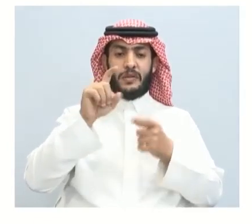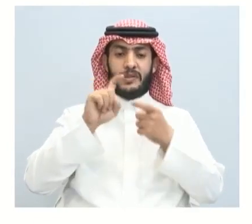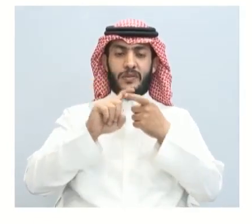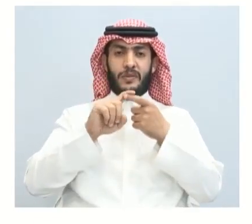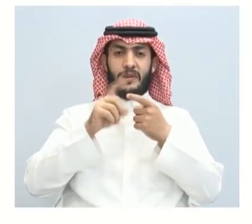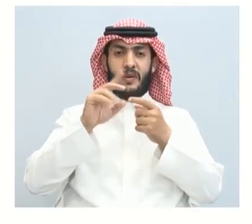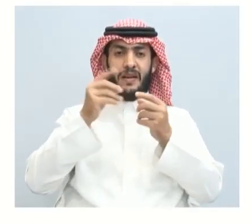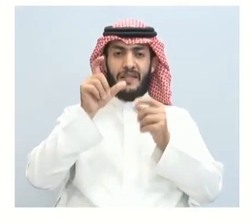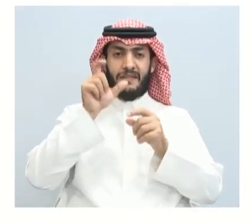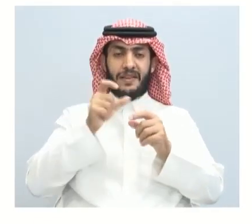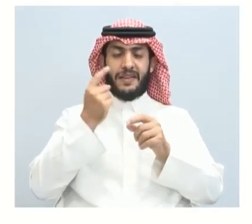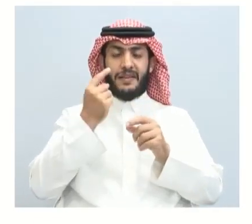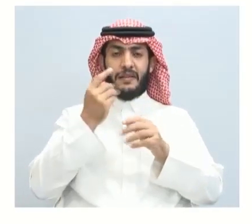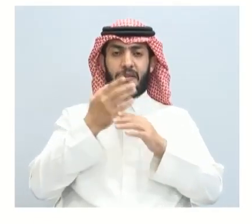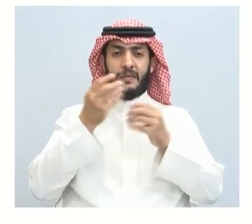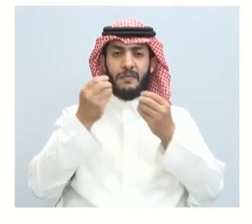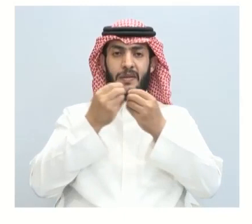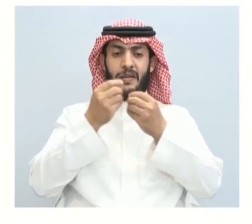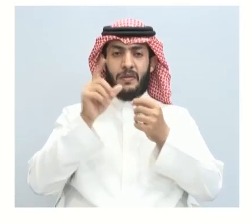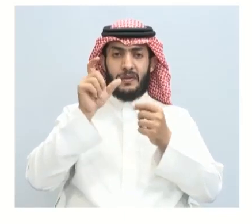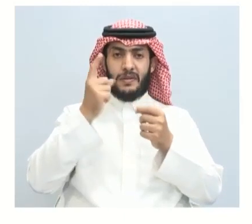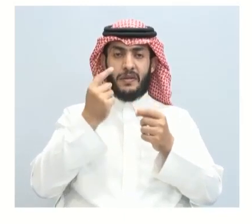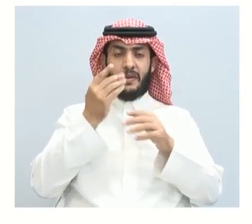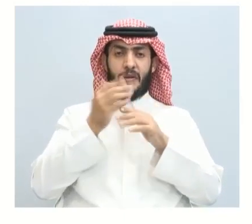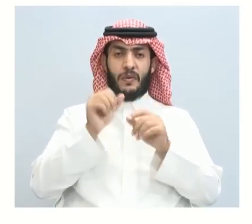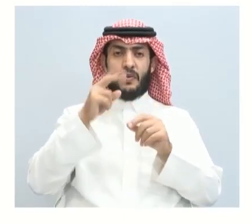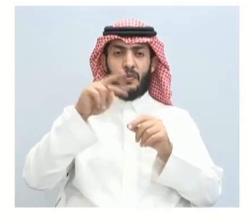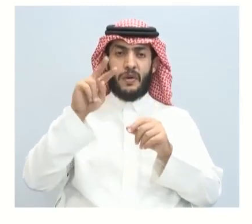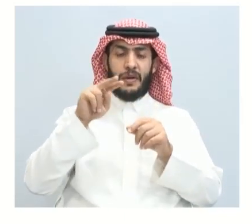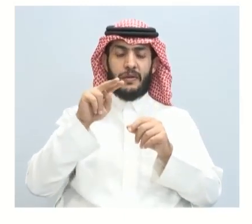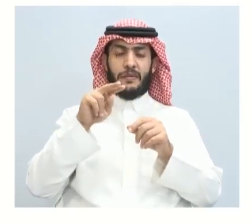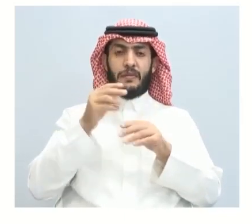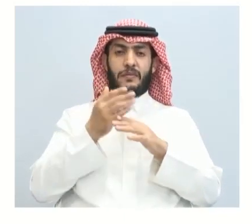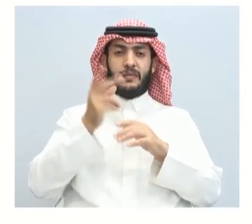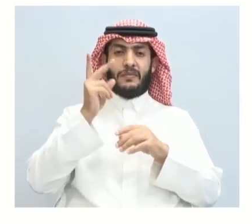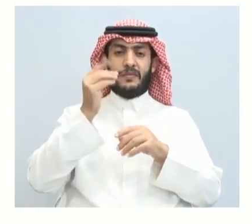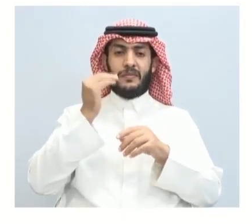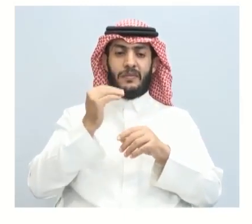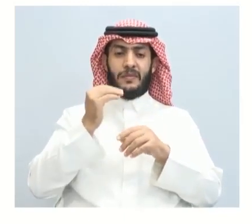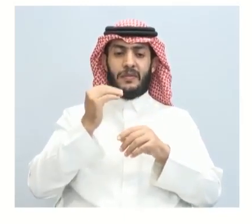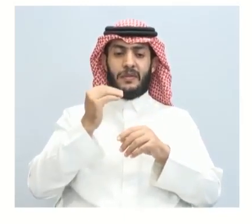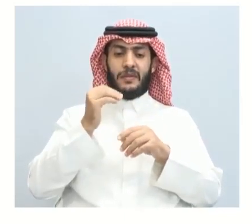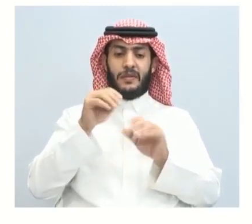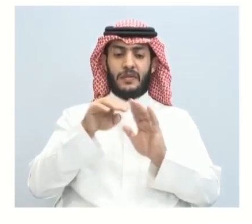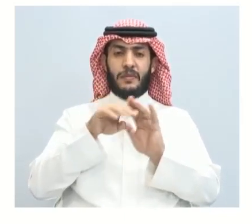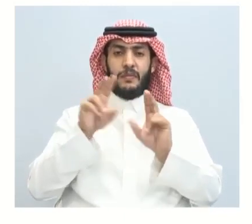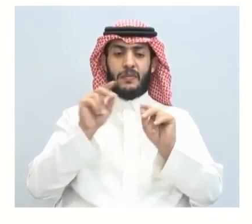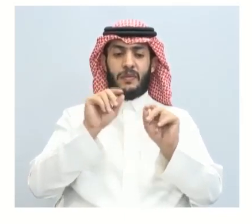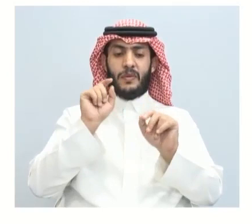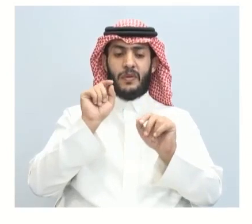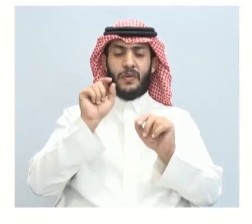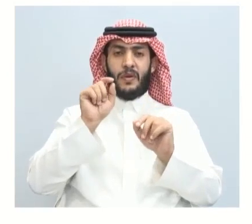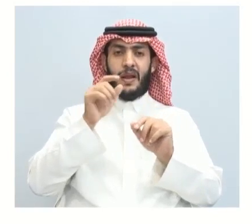والدوال الفرديه الدوال الزوجيه هي اللي تكون متماثله حول محور واي و والدوال الفرديه هي المتماثله حول